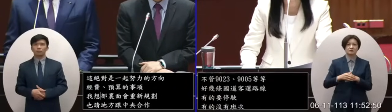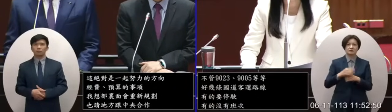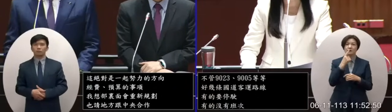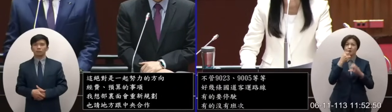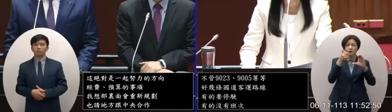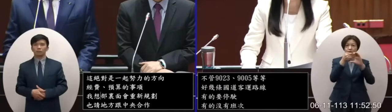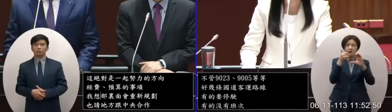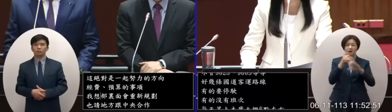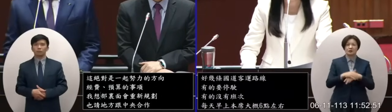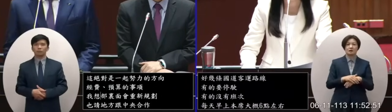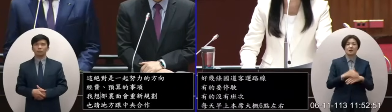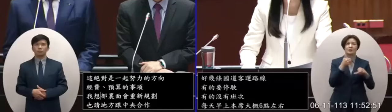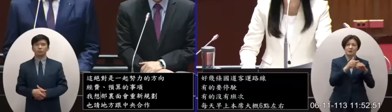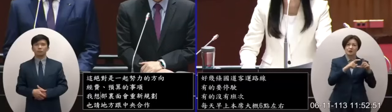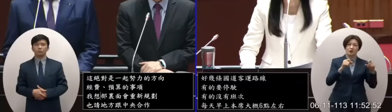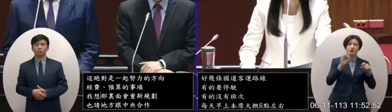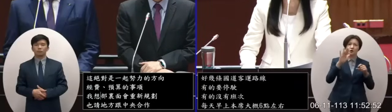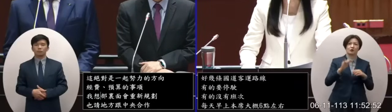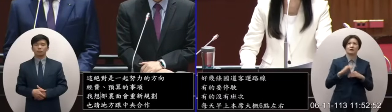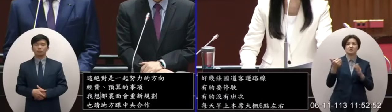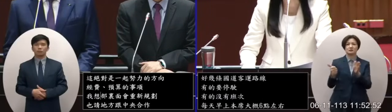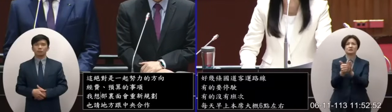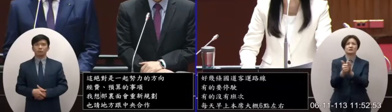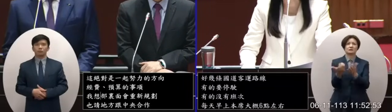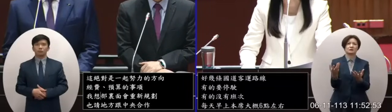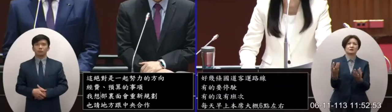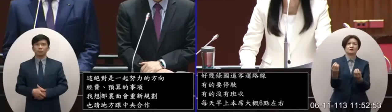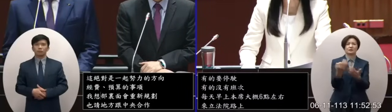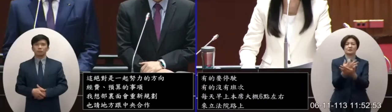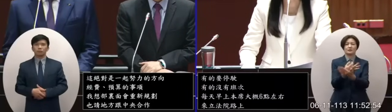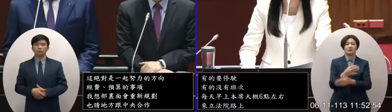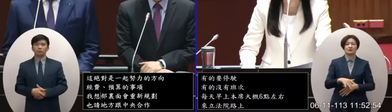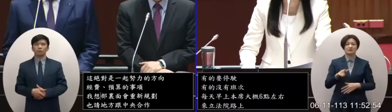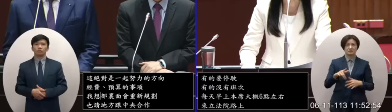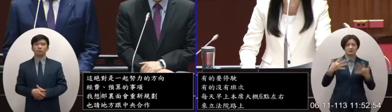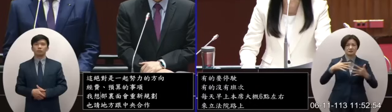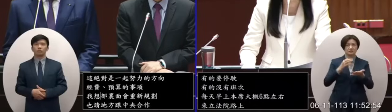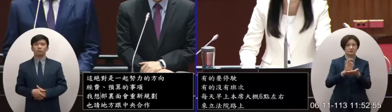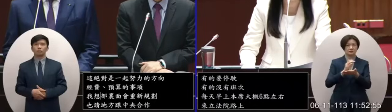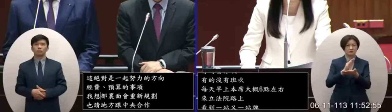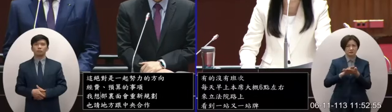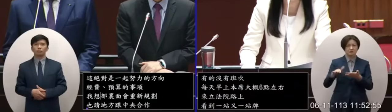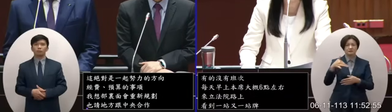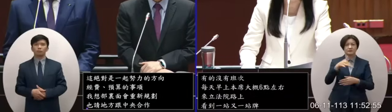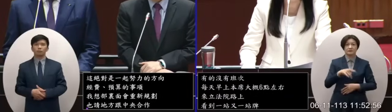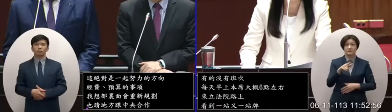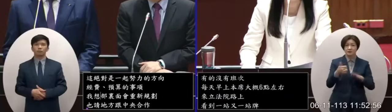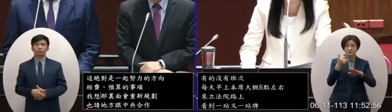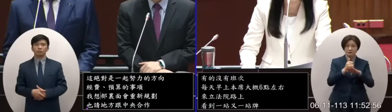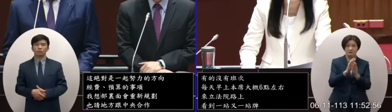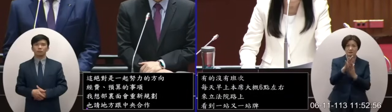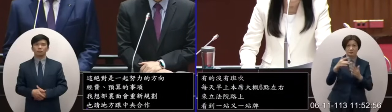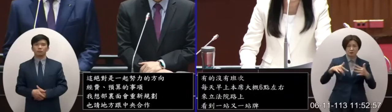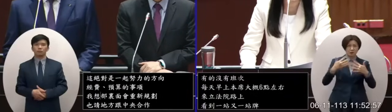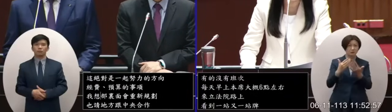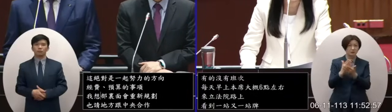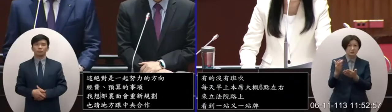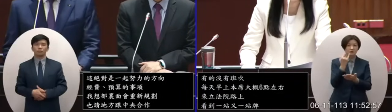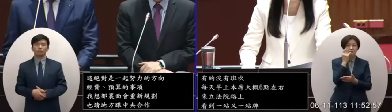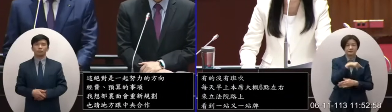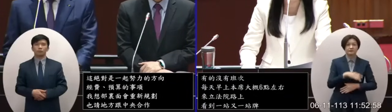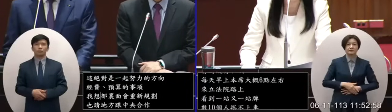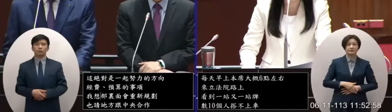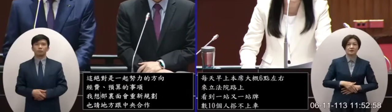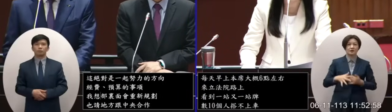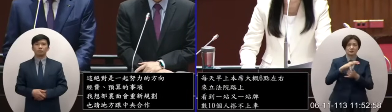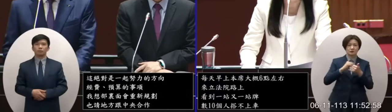没车搭，有车没人开，这个问题一直没有解决。我们希望院长能不能上任之后来帮忙解决一下这个问题哦。我们现在全国